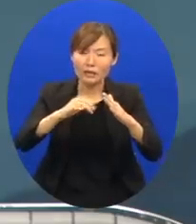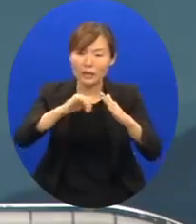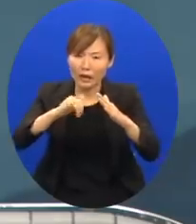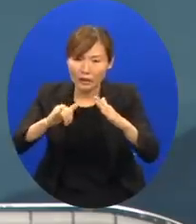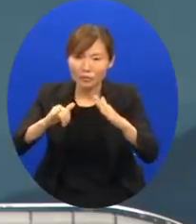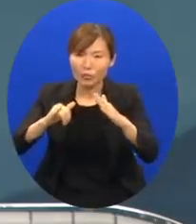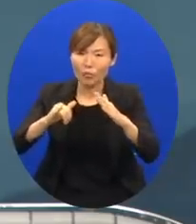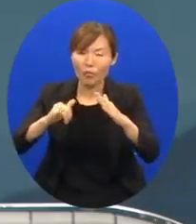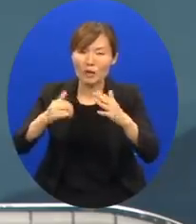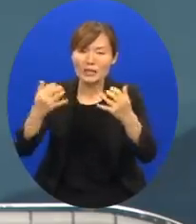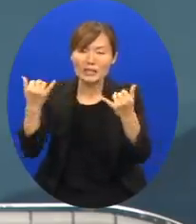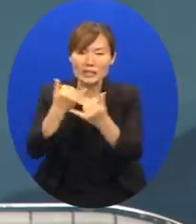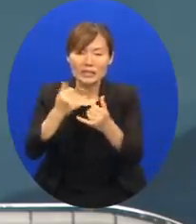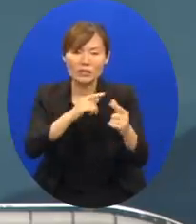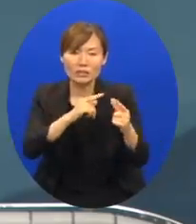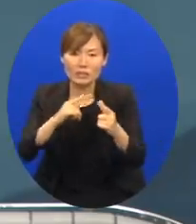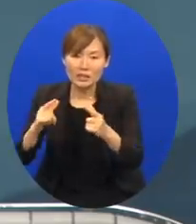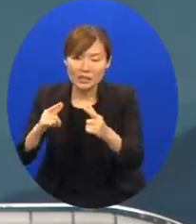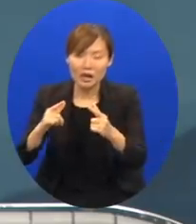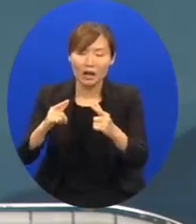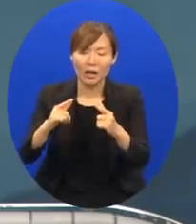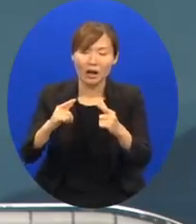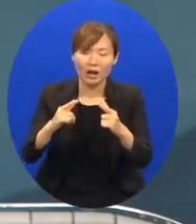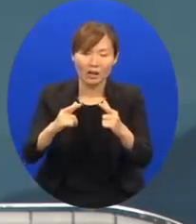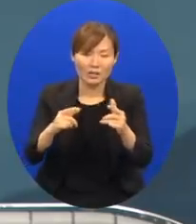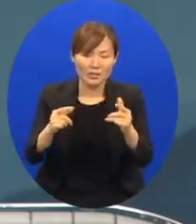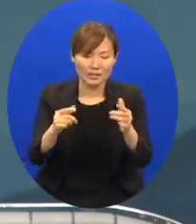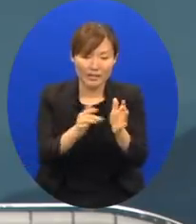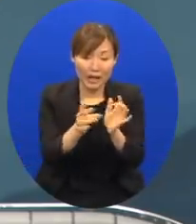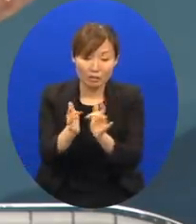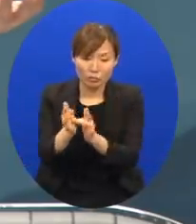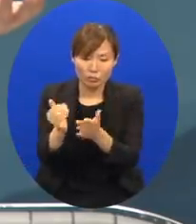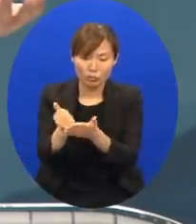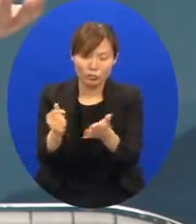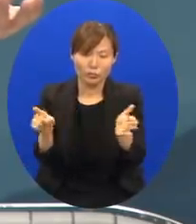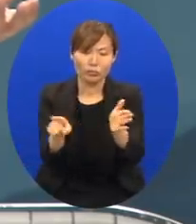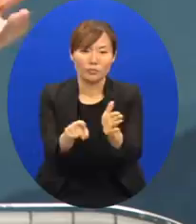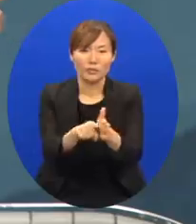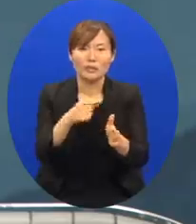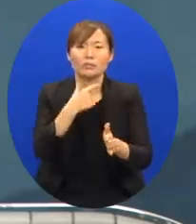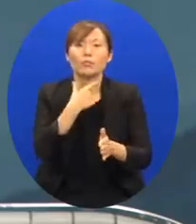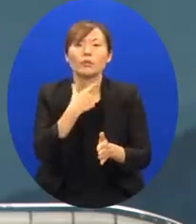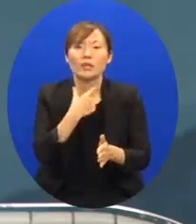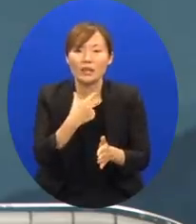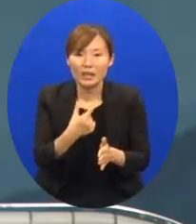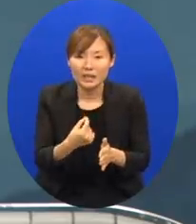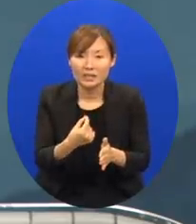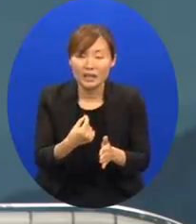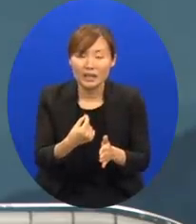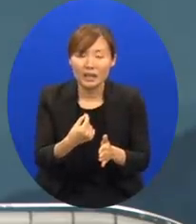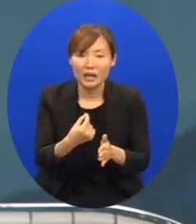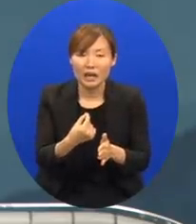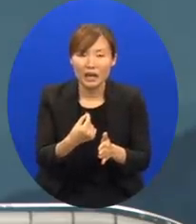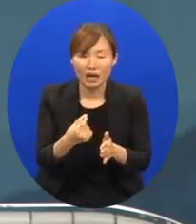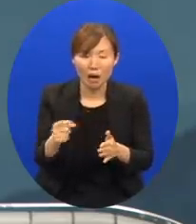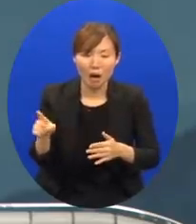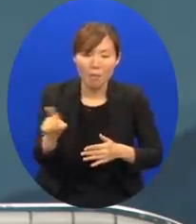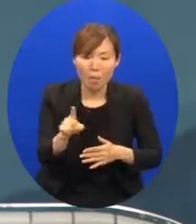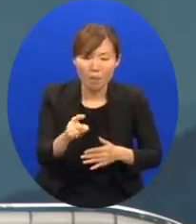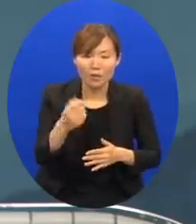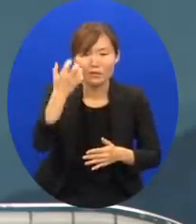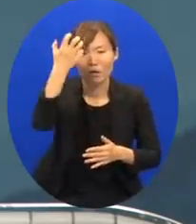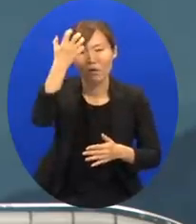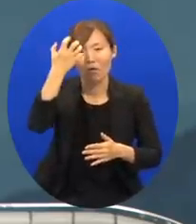텐데 도대체 그런 마음은 누가 주는 것입니까 성령이 신검 여러분 안에 계신 성령의